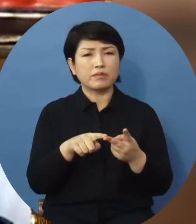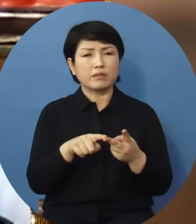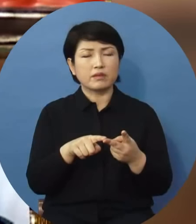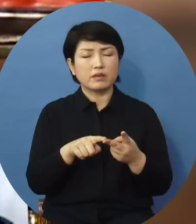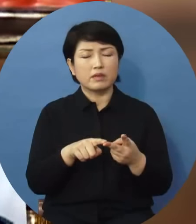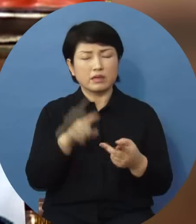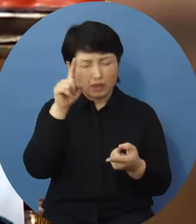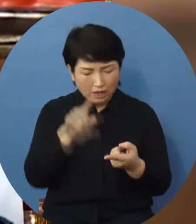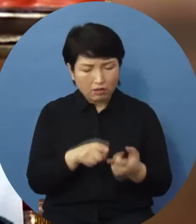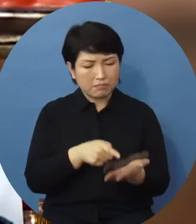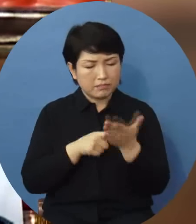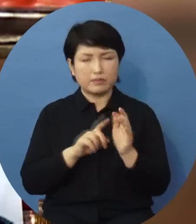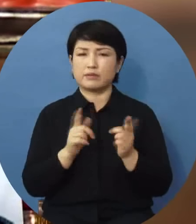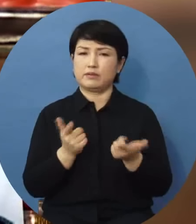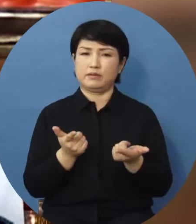비치지 않습니다.